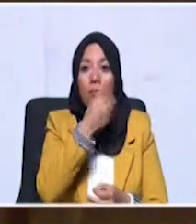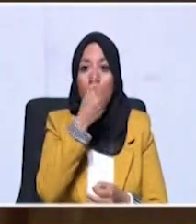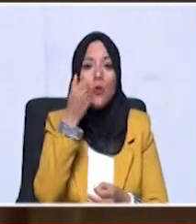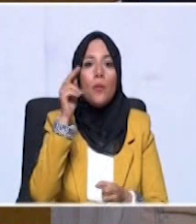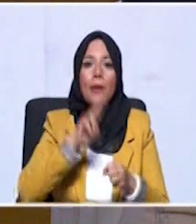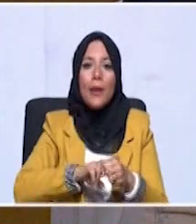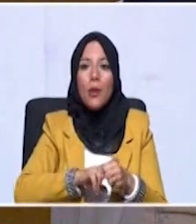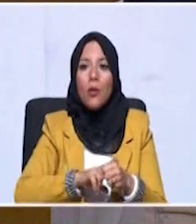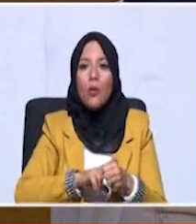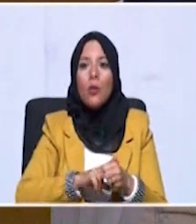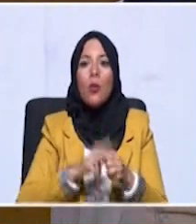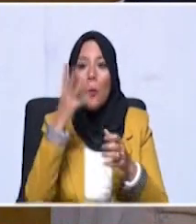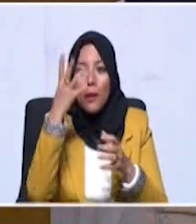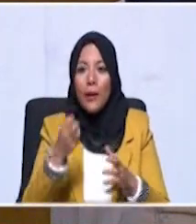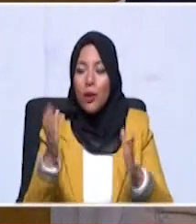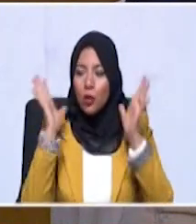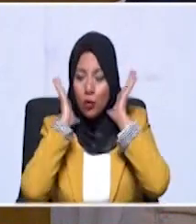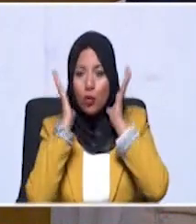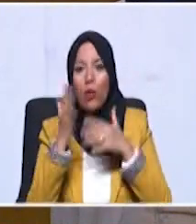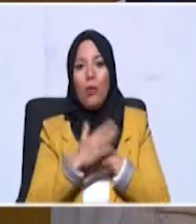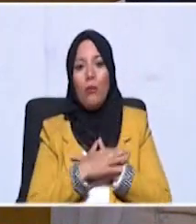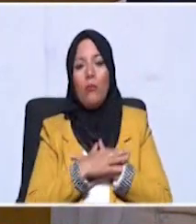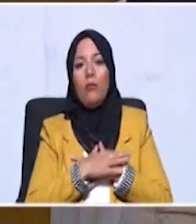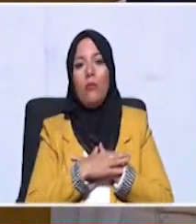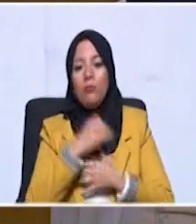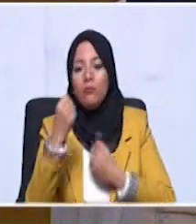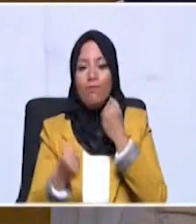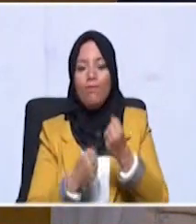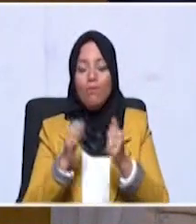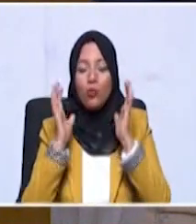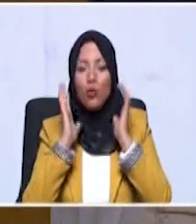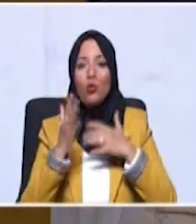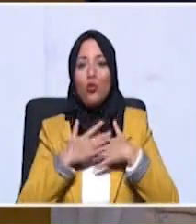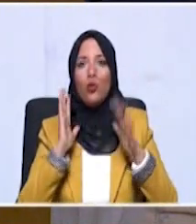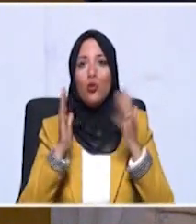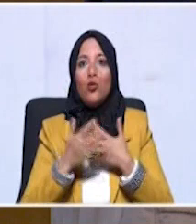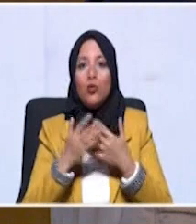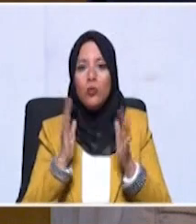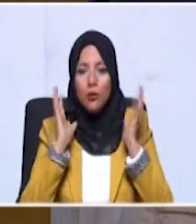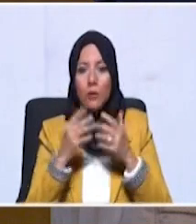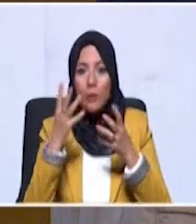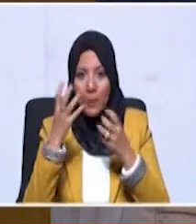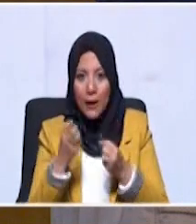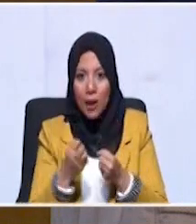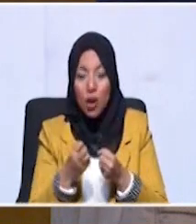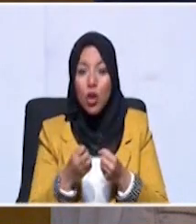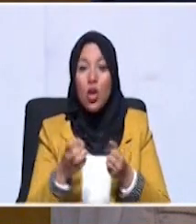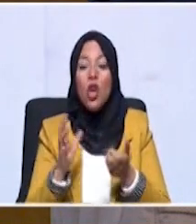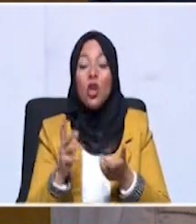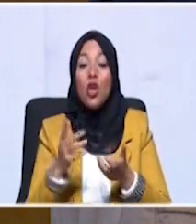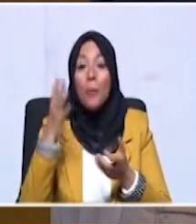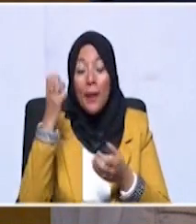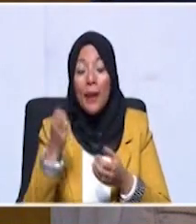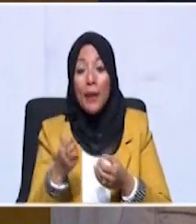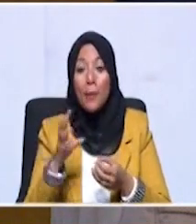تاني؟ هنصوم نهارها ونقوم ليلها. نصلي. نجتهد. عارف حضرتك من قام من صلى العشاء في جماعة فكأنما قام